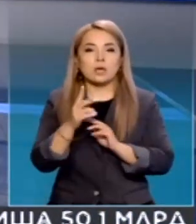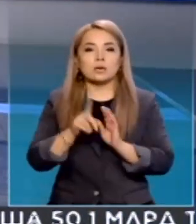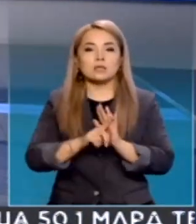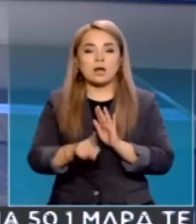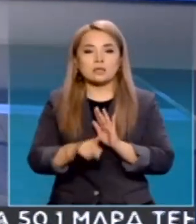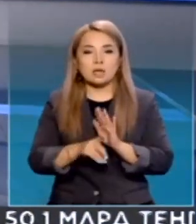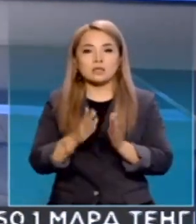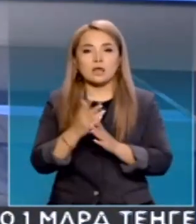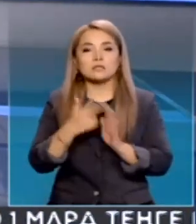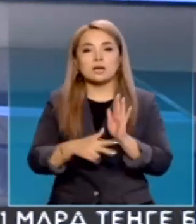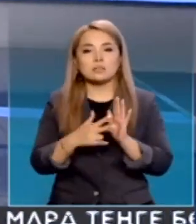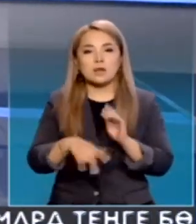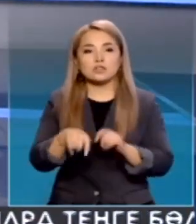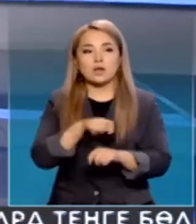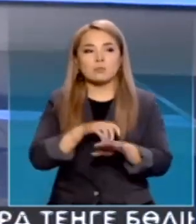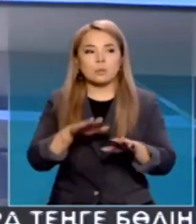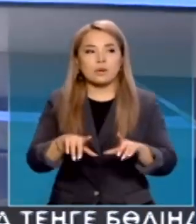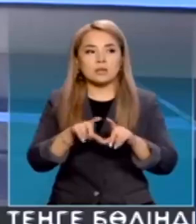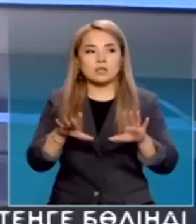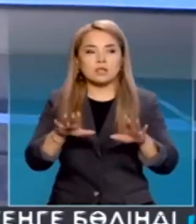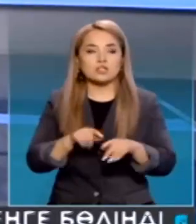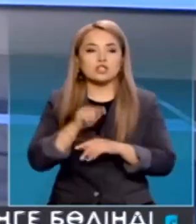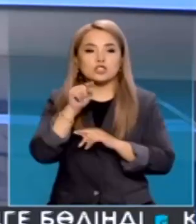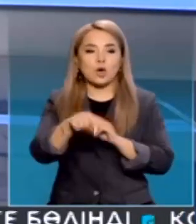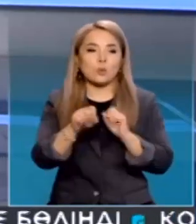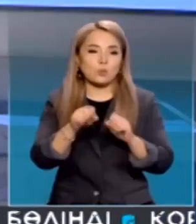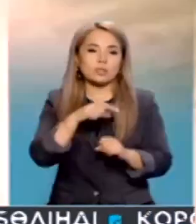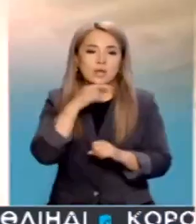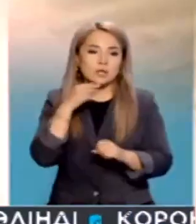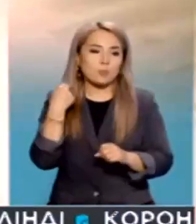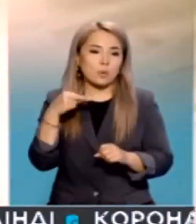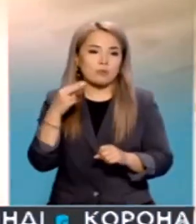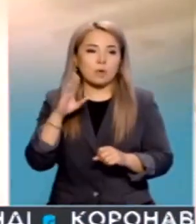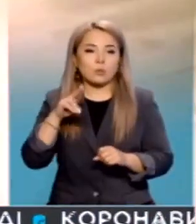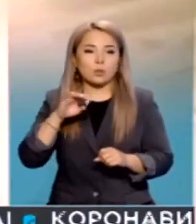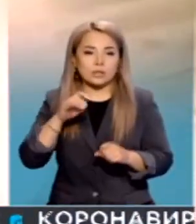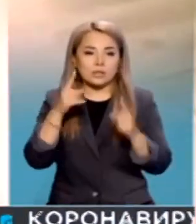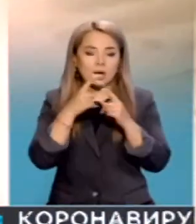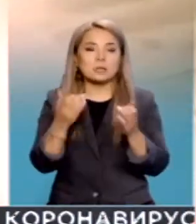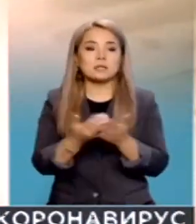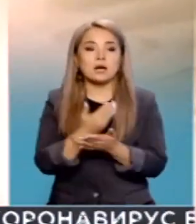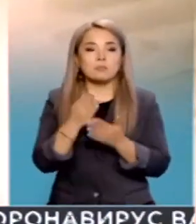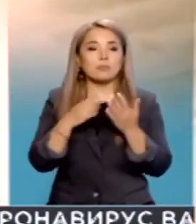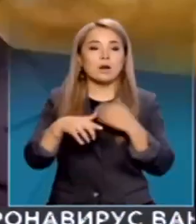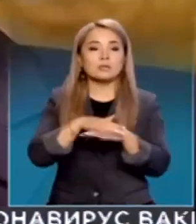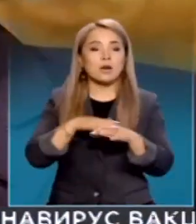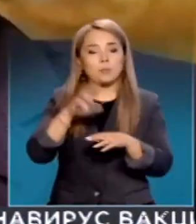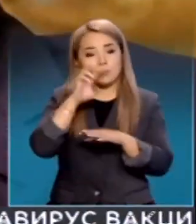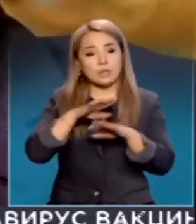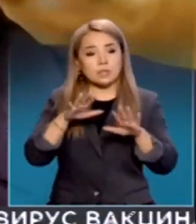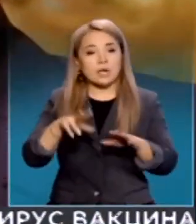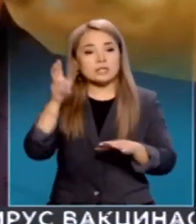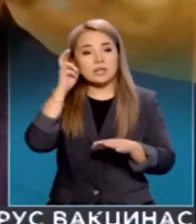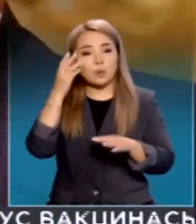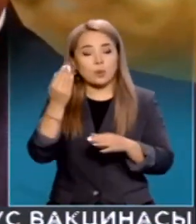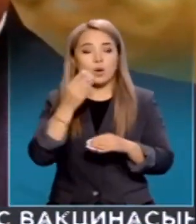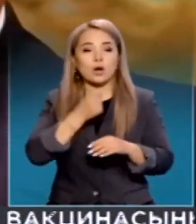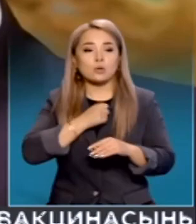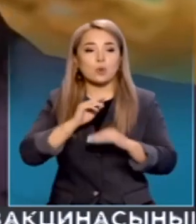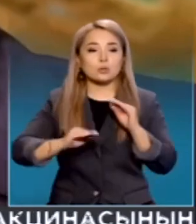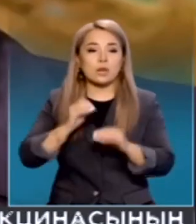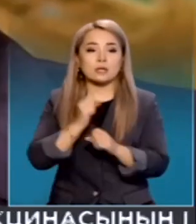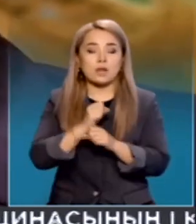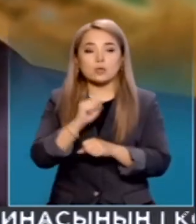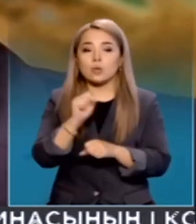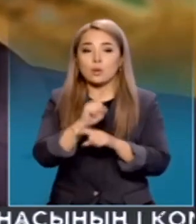80 шақырым жердегі нысанға жеткізе алады. Ал Ресей президенті Владимир Путиннің мәлімдеуінше батыс мемлекеттері Киевті қаруландыруды